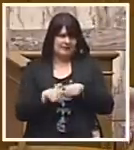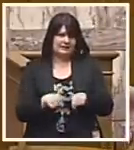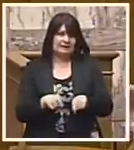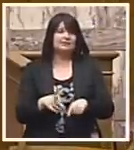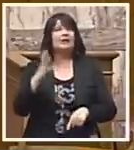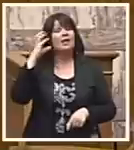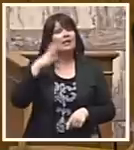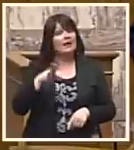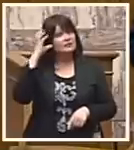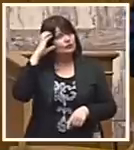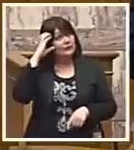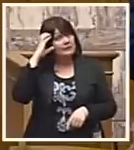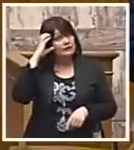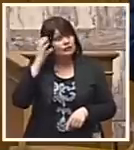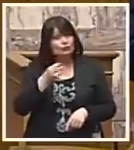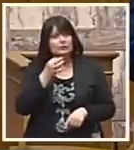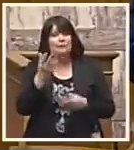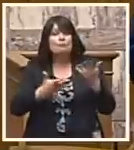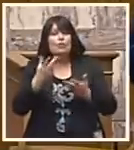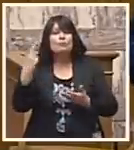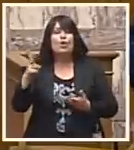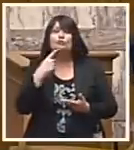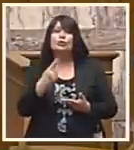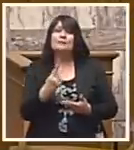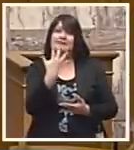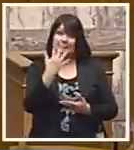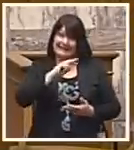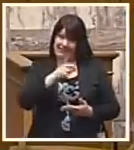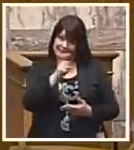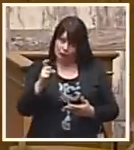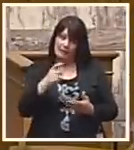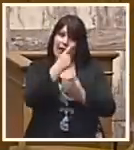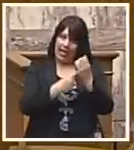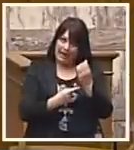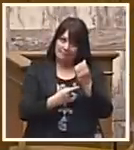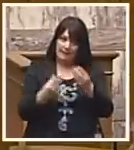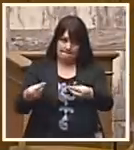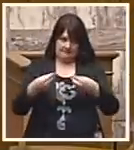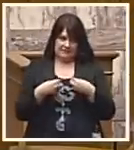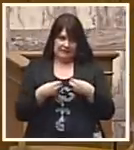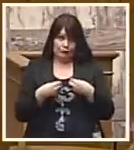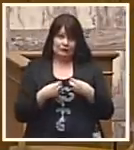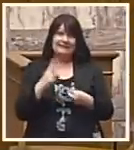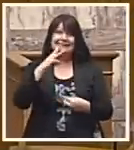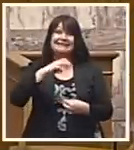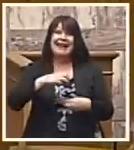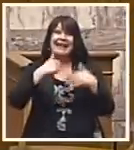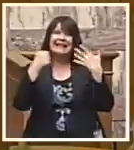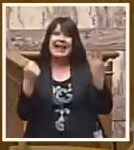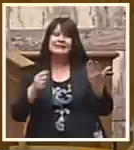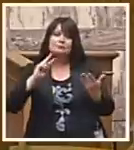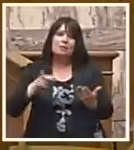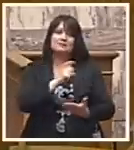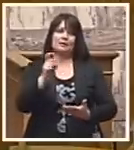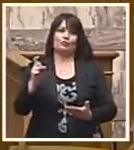θυμίσω. Προβλέπατε στο δικό σας προϋπολογισμό έλλειμμα 5 δις ευρώ. Και το παραδώσατε 36 δις